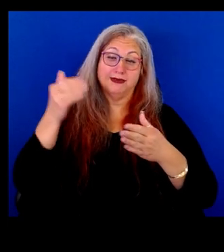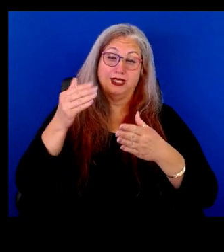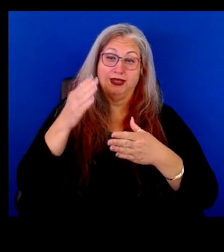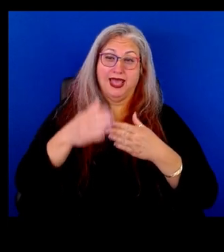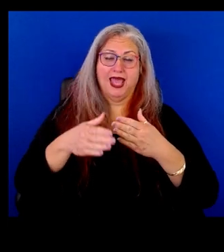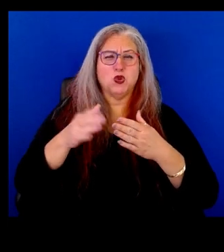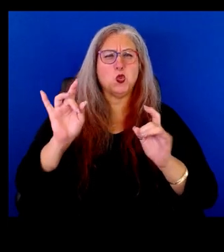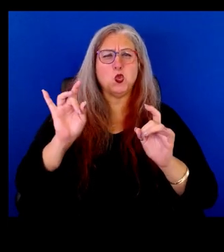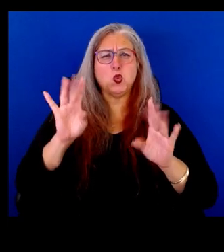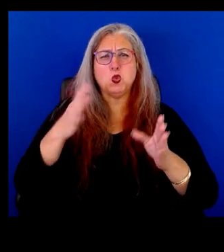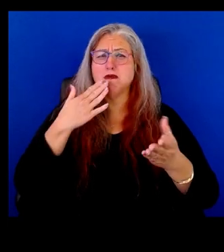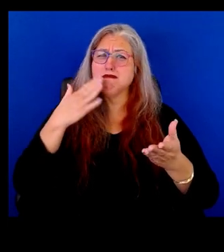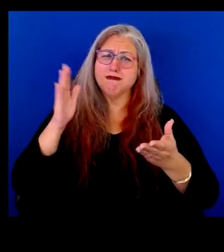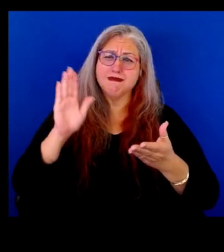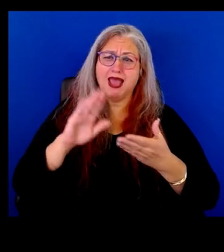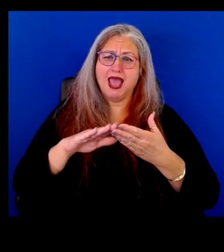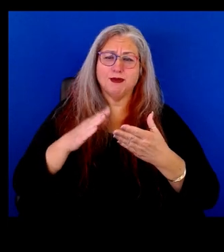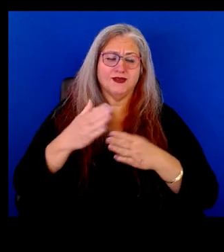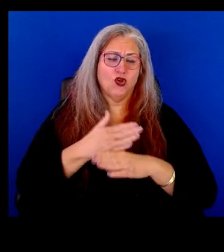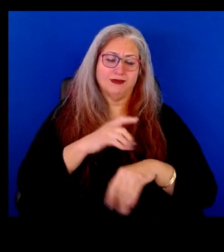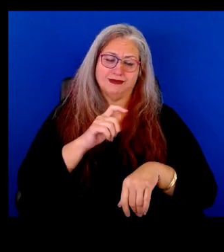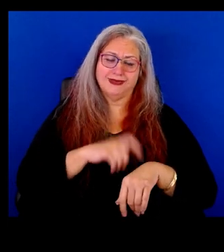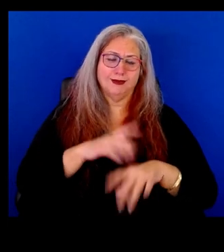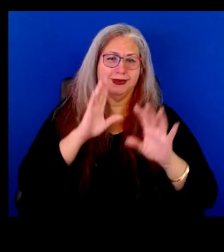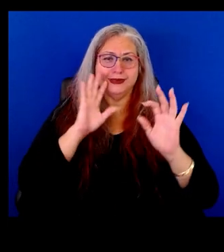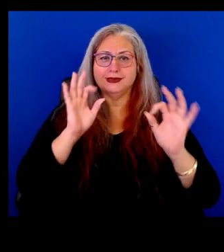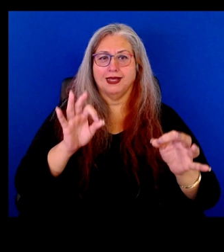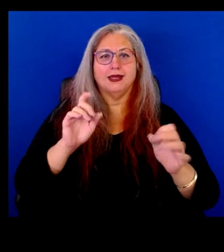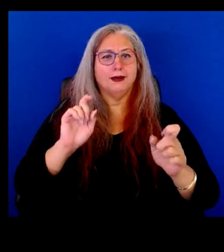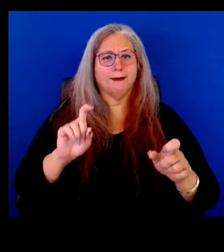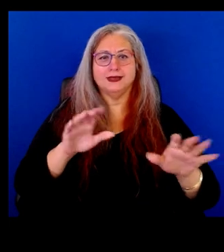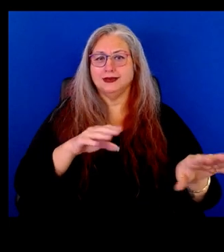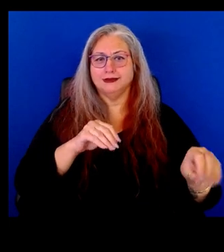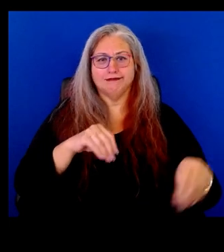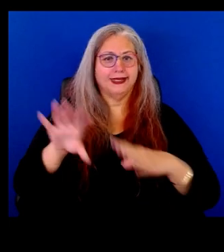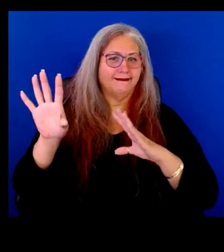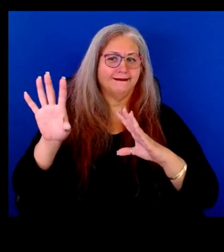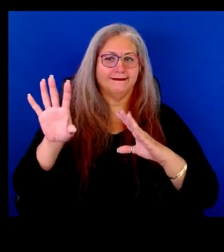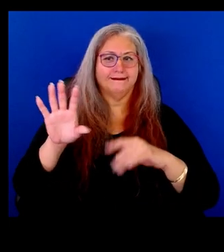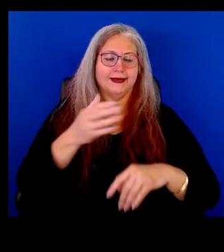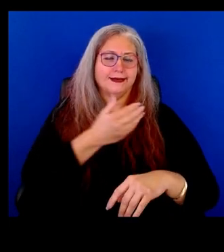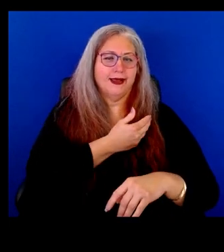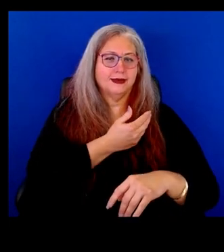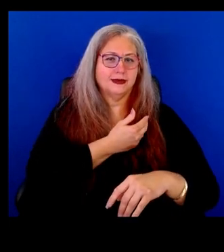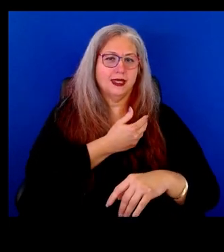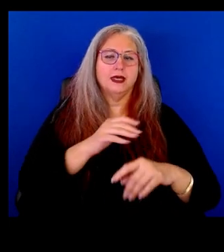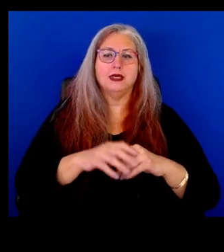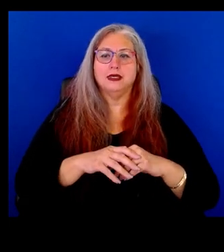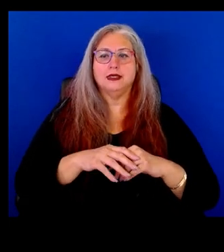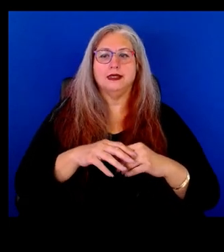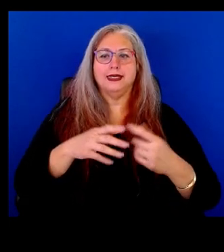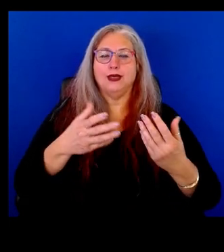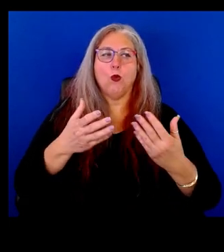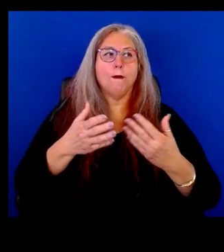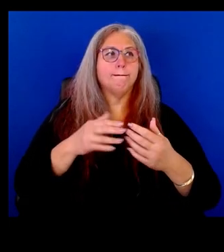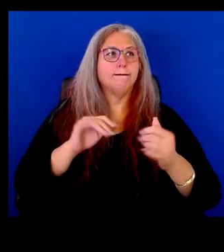the end before she finally decided that it was time to leave غزة. Like it